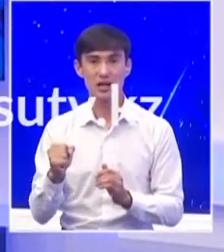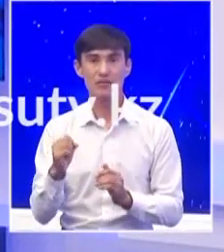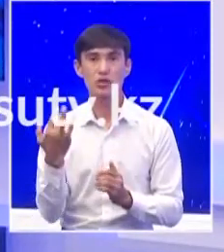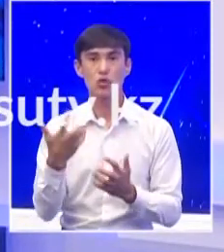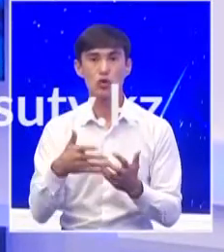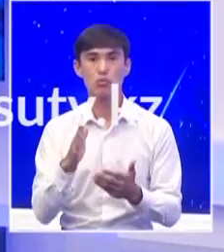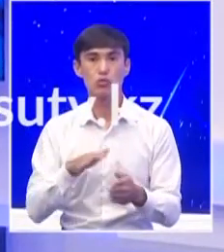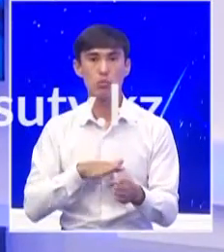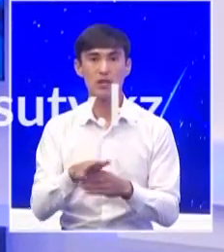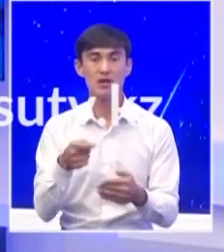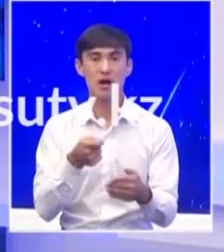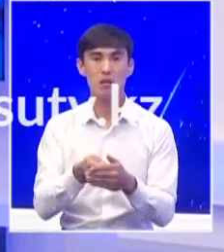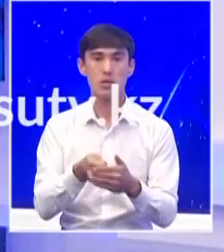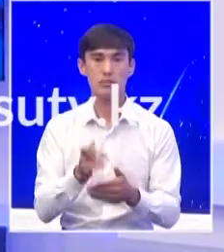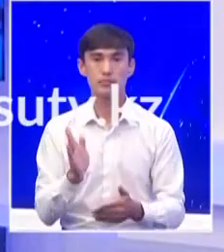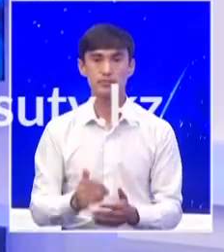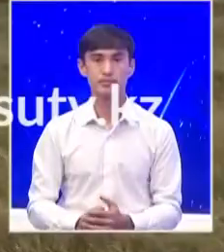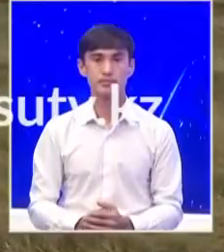закрома, выяснял Рустам Аралбаев.